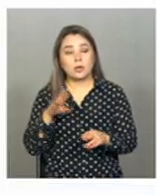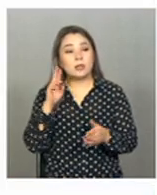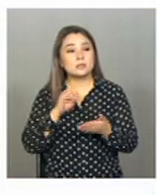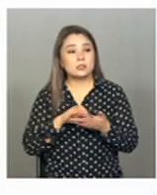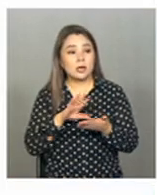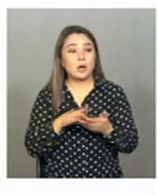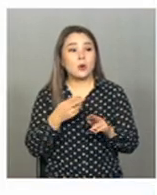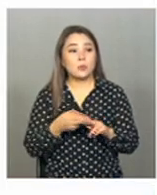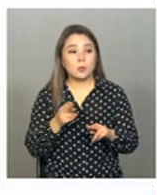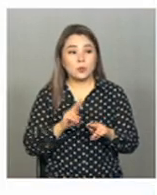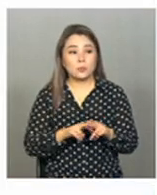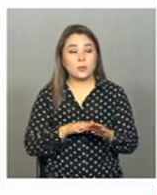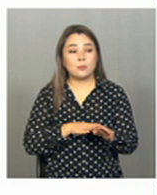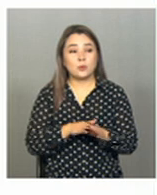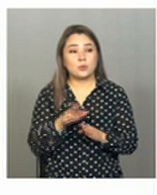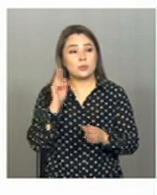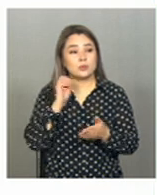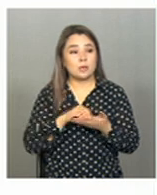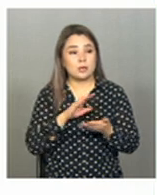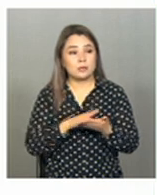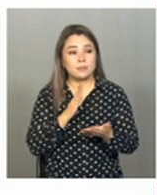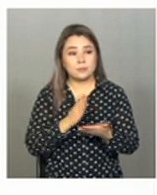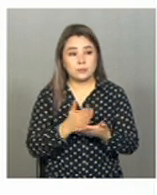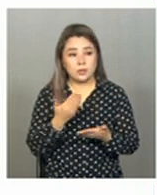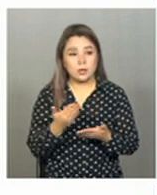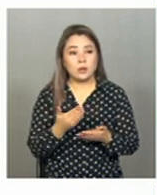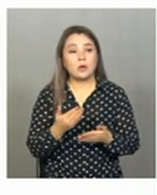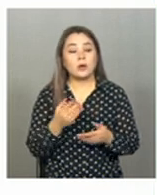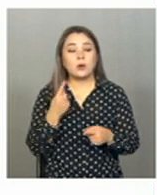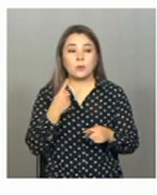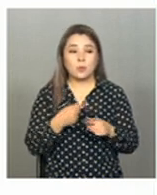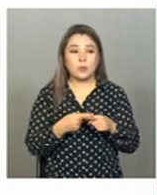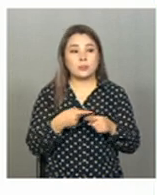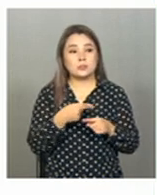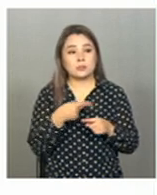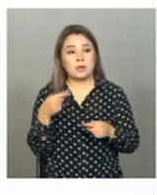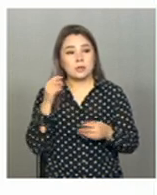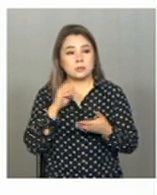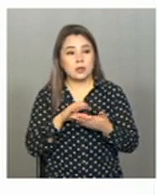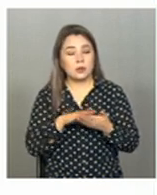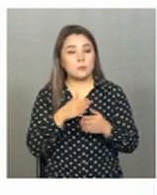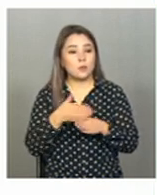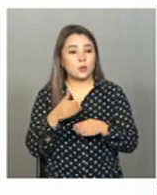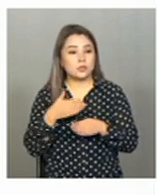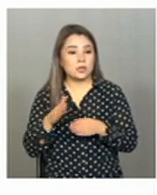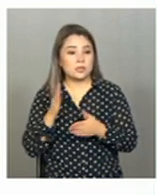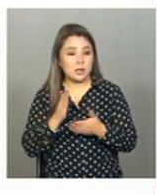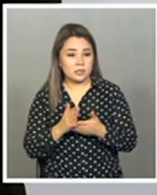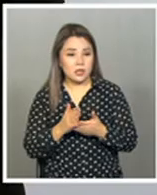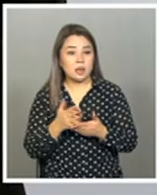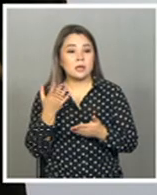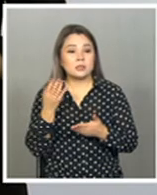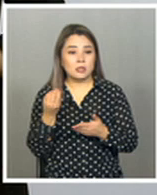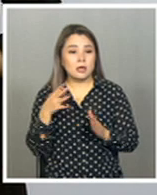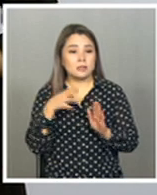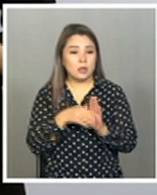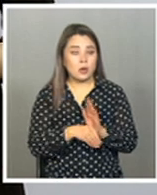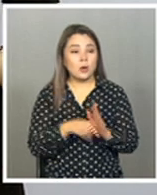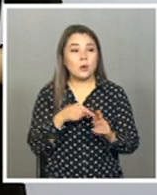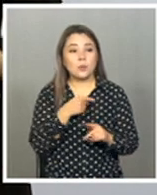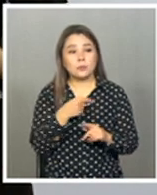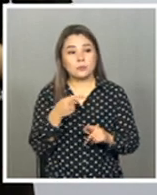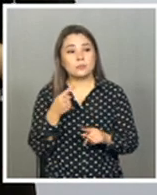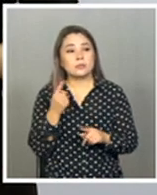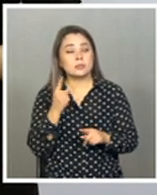ол бүтін сандардан, оң және теріс бөлшектерден, сонымен қатар оң және